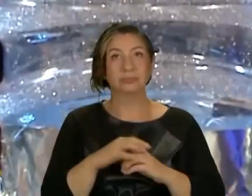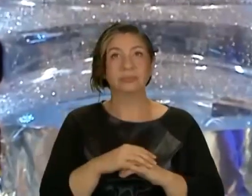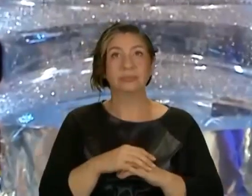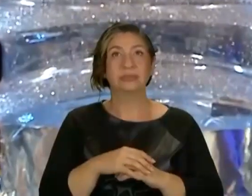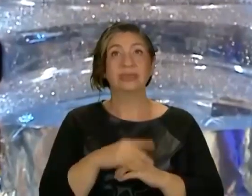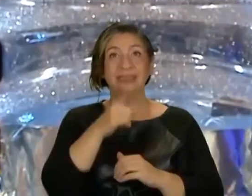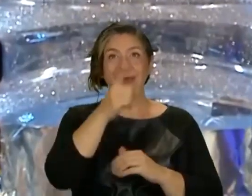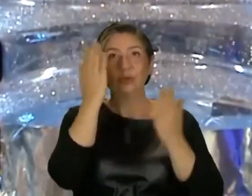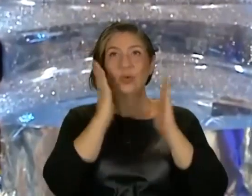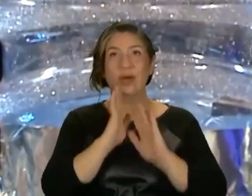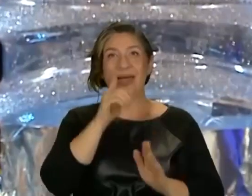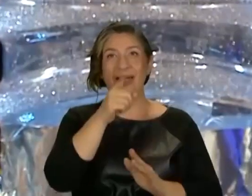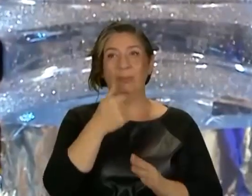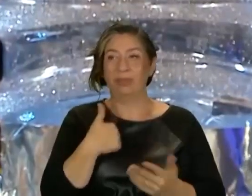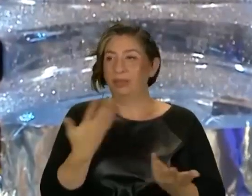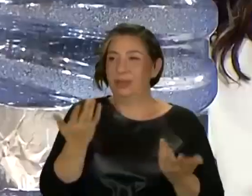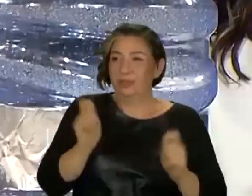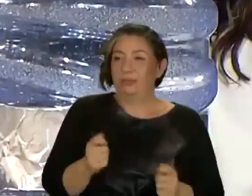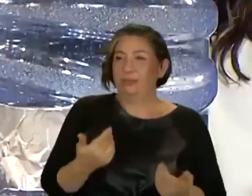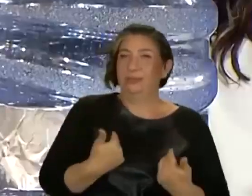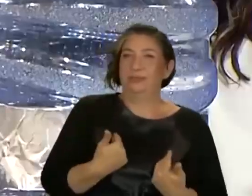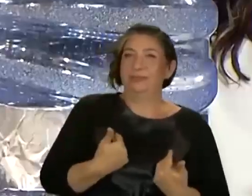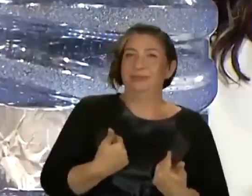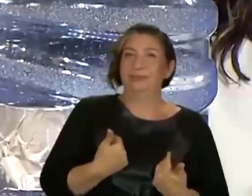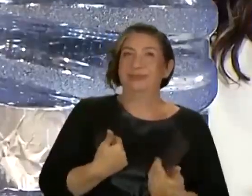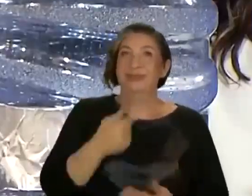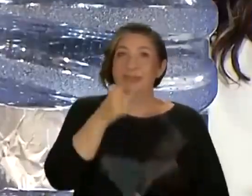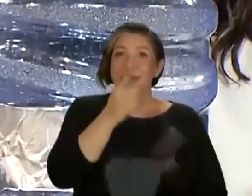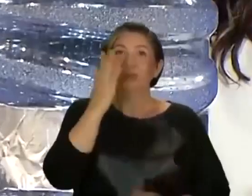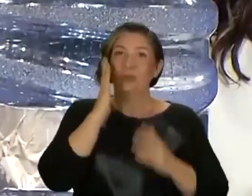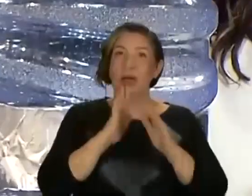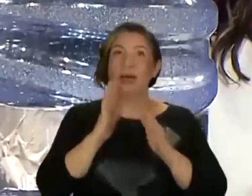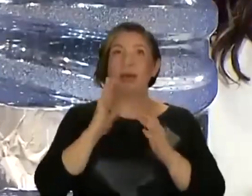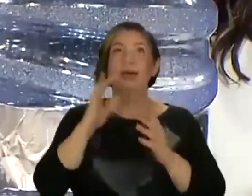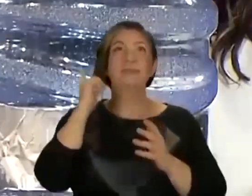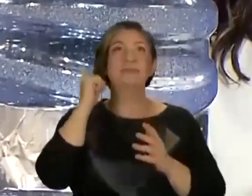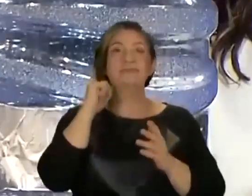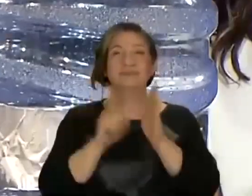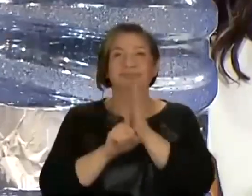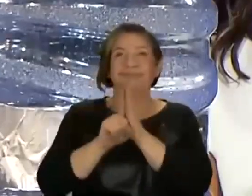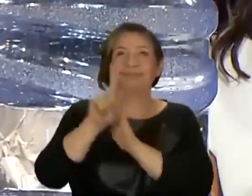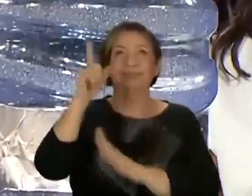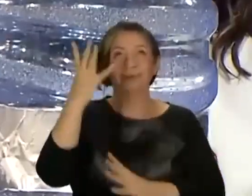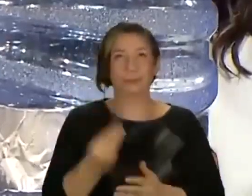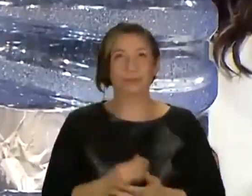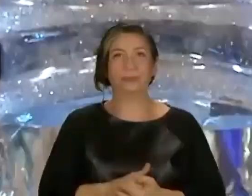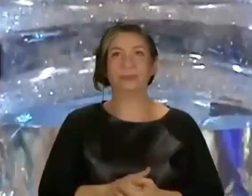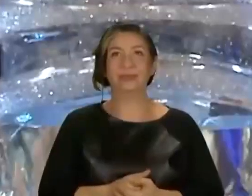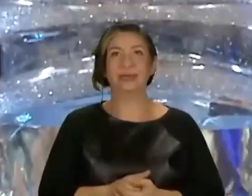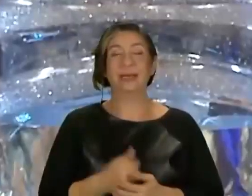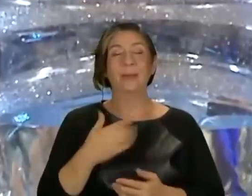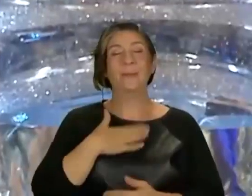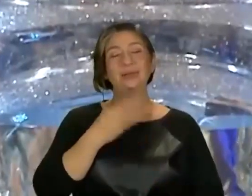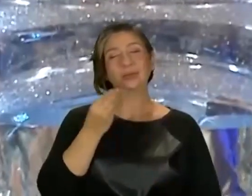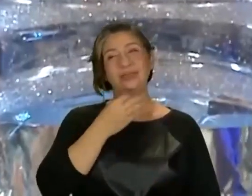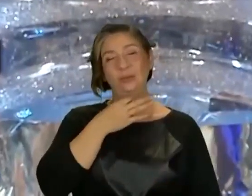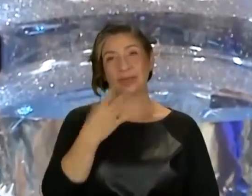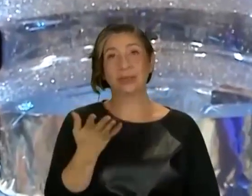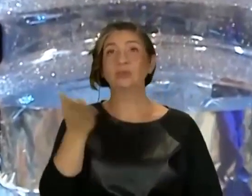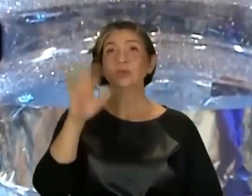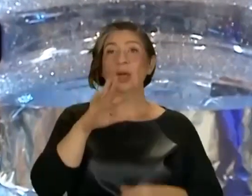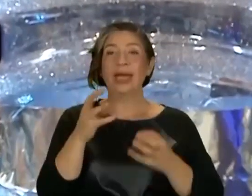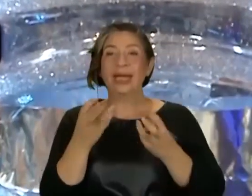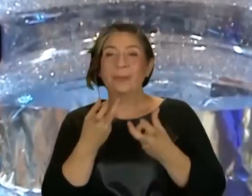Güzel sayenizde. Ne yaptım ben sayemde? Sayenizde medyatik bir ismim oldum. Ben çok teşekkür ederim.